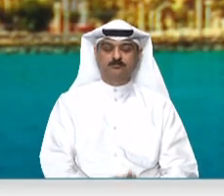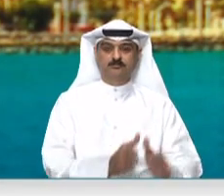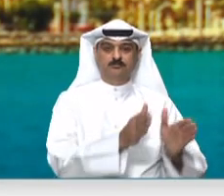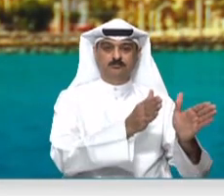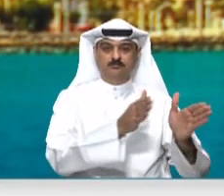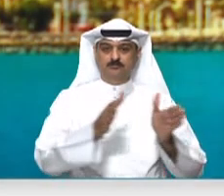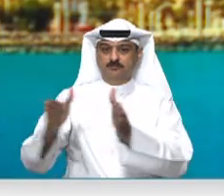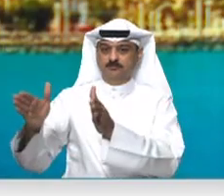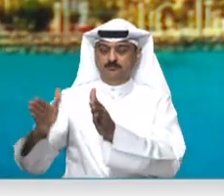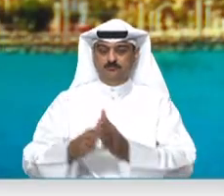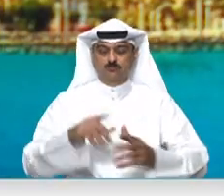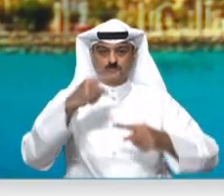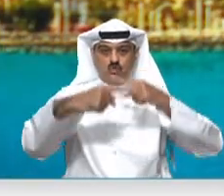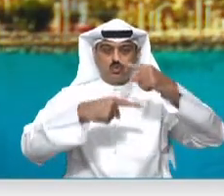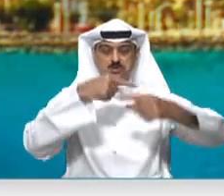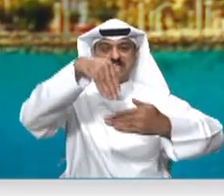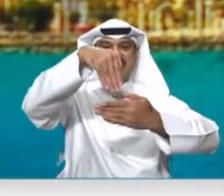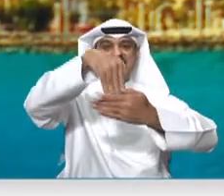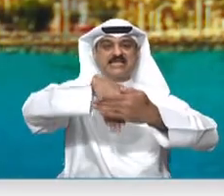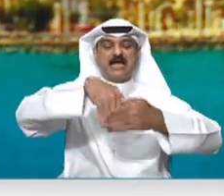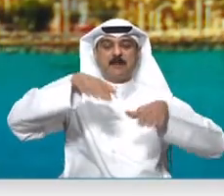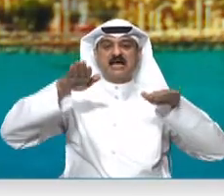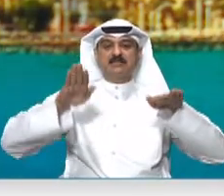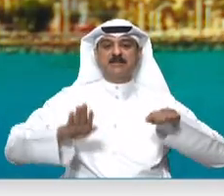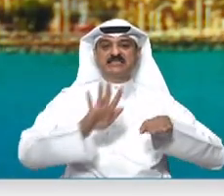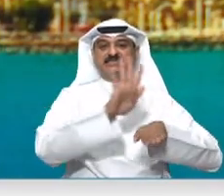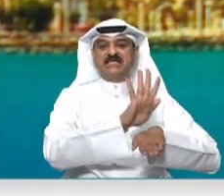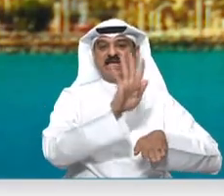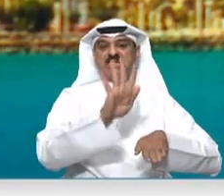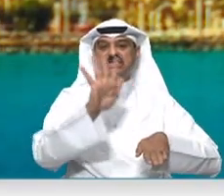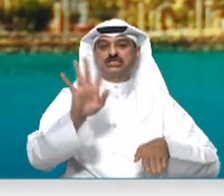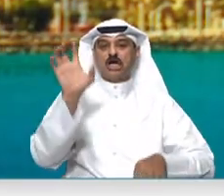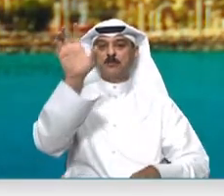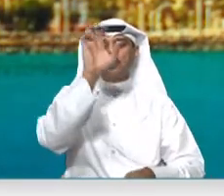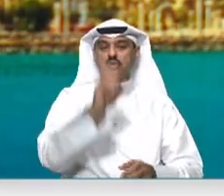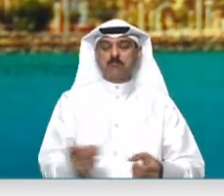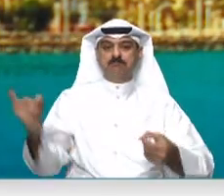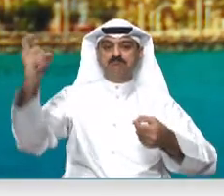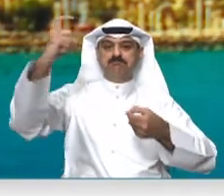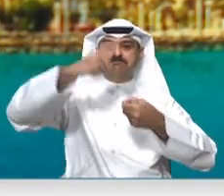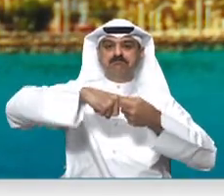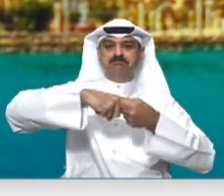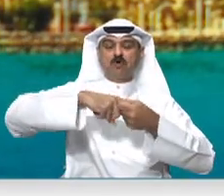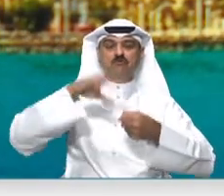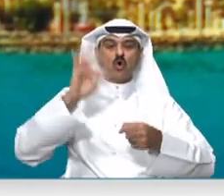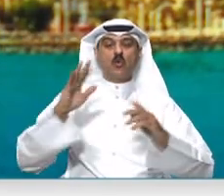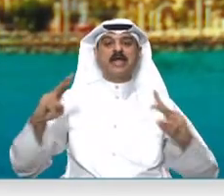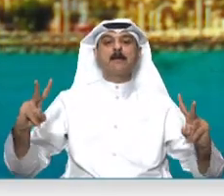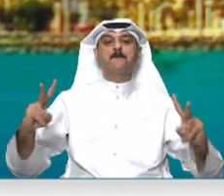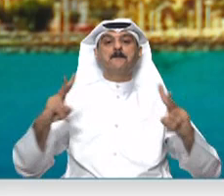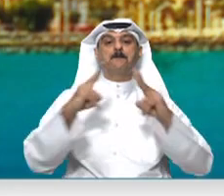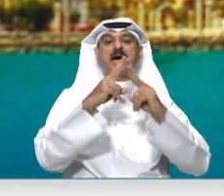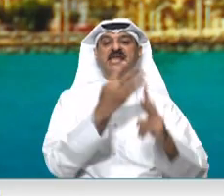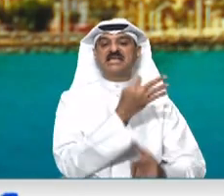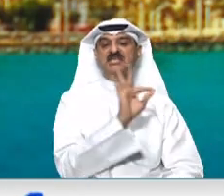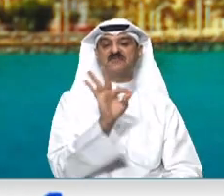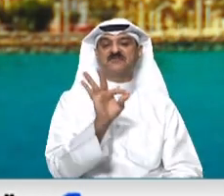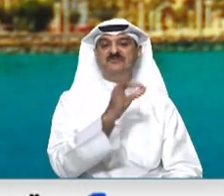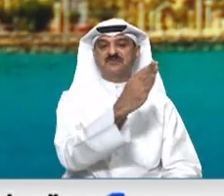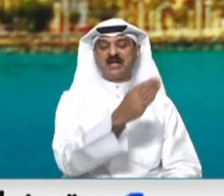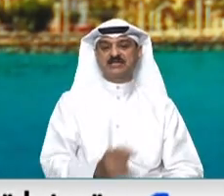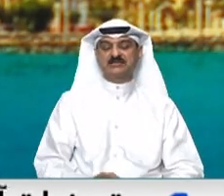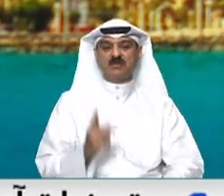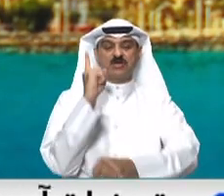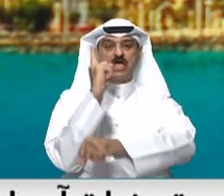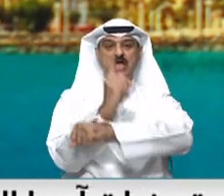ومتابعة لانتخابات البرلمان الأوروبي، ينضم إلينا من باريس رئيس قسم العلاقات الدولية والاقتصاد السياسي في